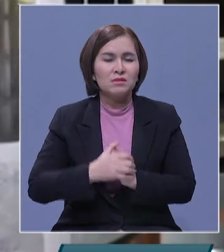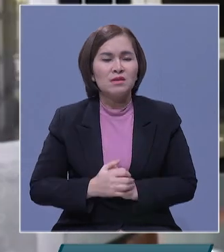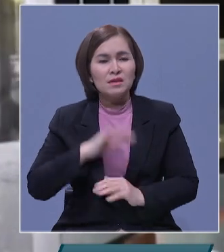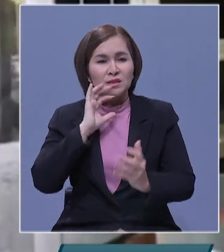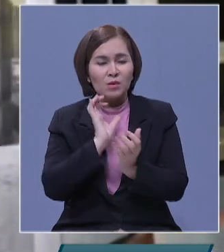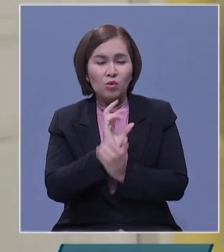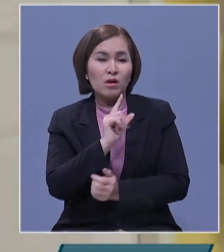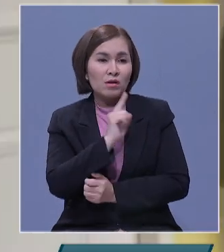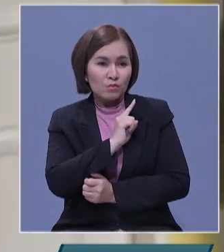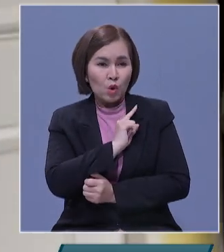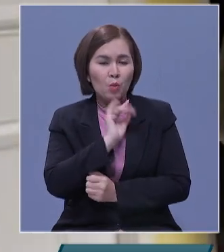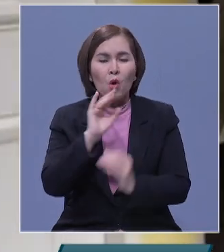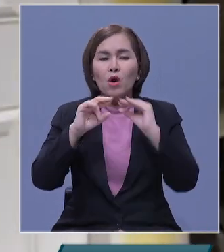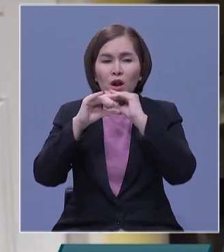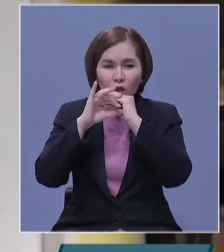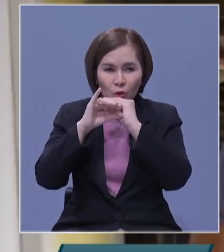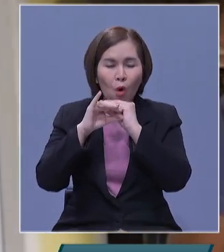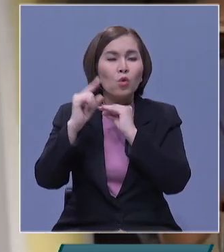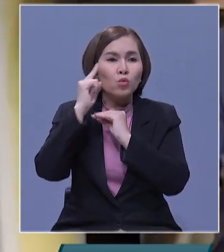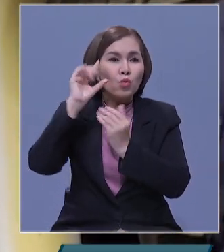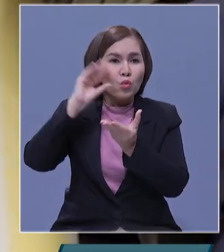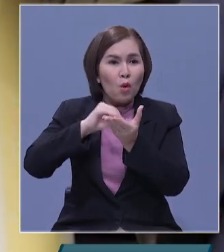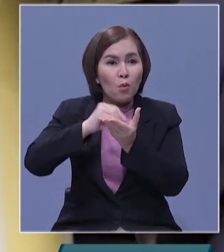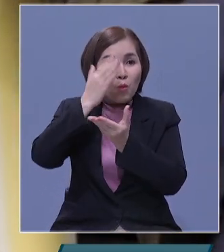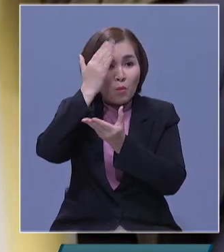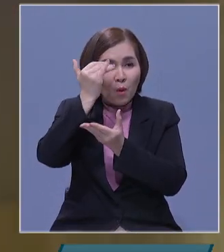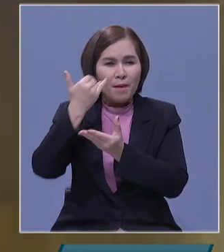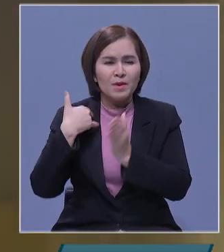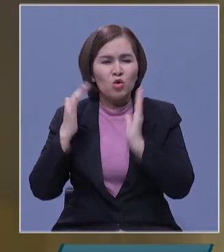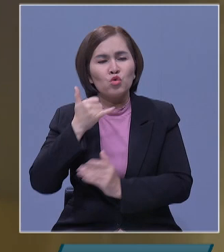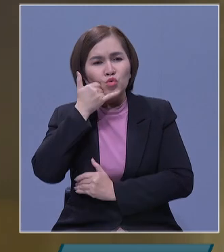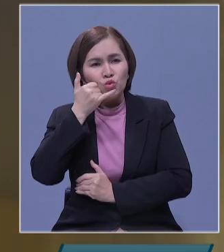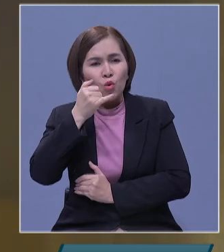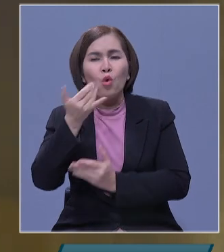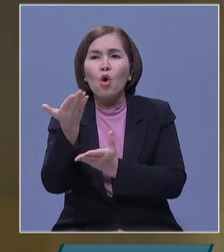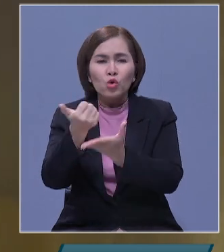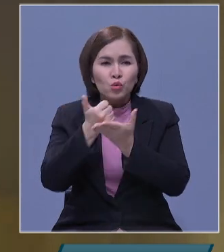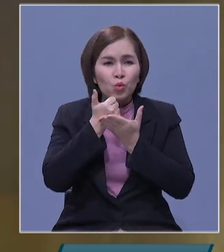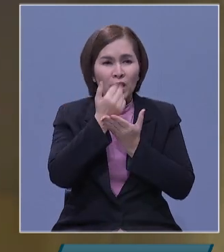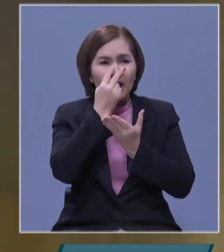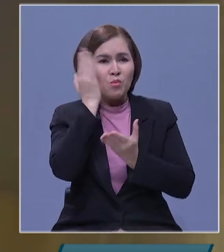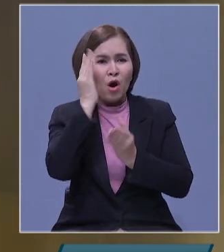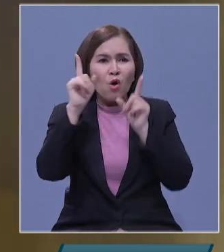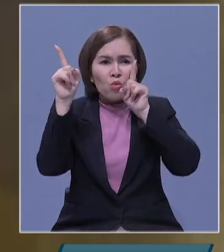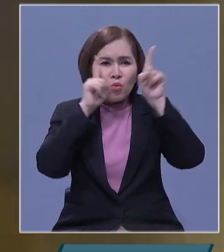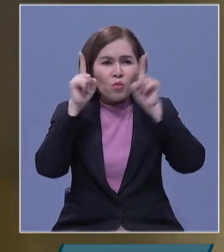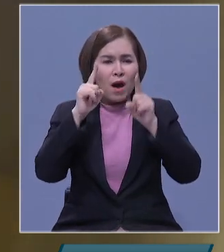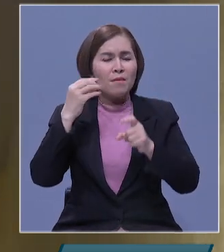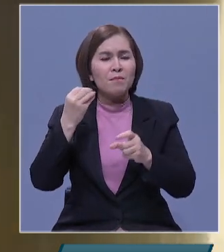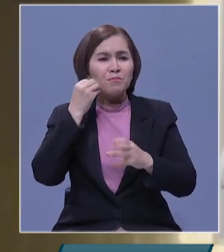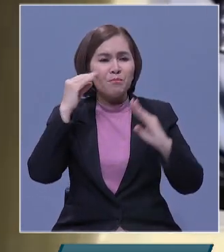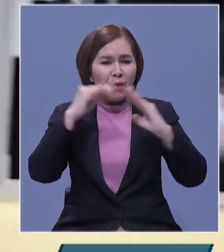เมืองระยองจังหวัดระยองเองบอกได้รับการแจ้งเหตุบอกผู้ชายคนนึงเนี่ยเกิดอาการคุ้มคั่งเปิดแก๊สทิ้งไว้ภายใน